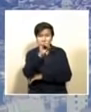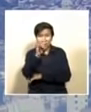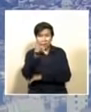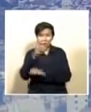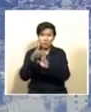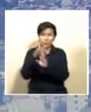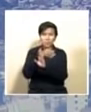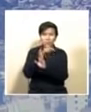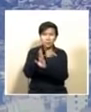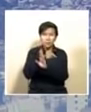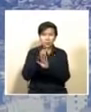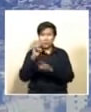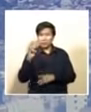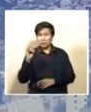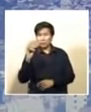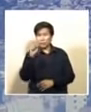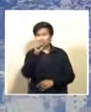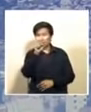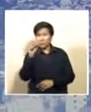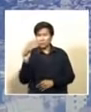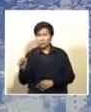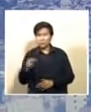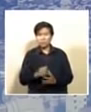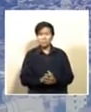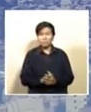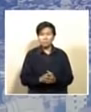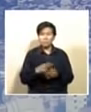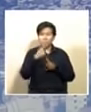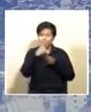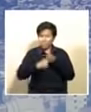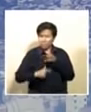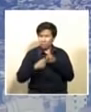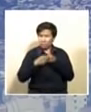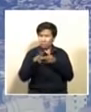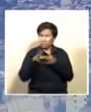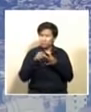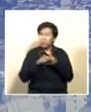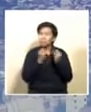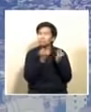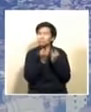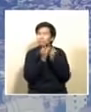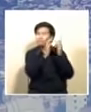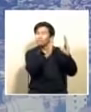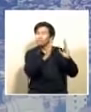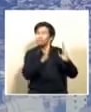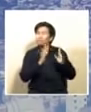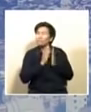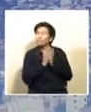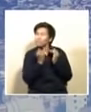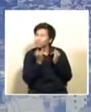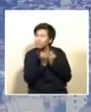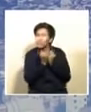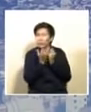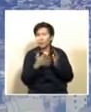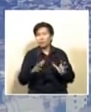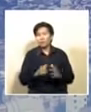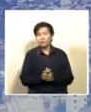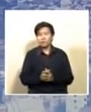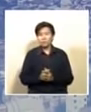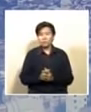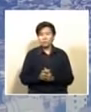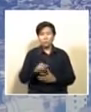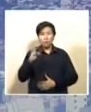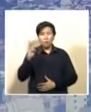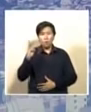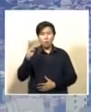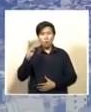เกิน2เมตรแต่ก็มีที่แบบทำกันบ่อยๆรวมแล้วก็ประมาณ 95% ก็คือว่า